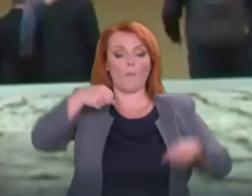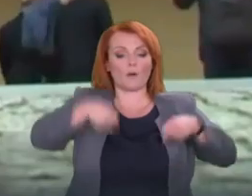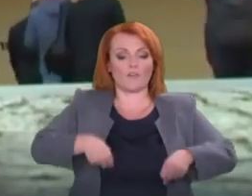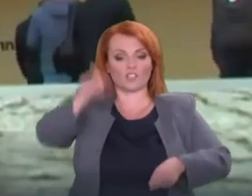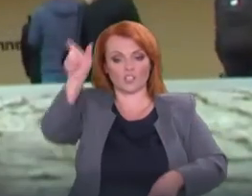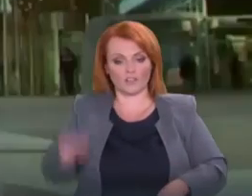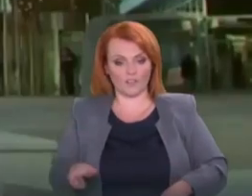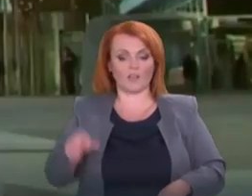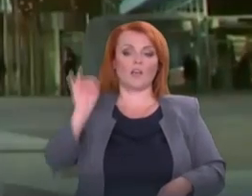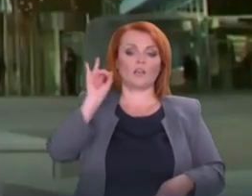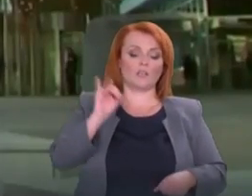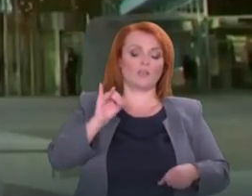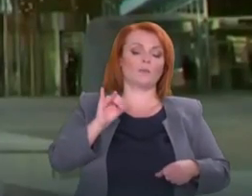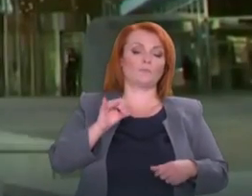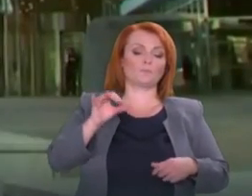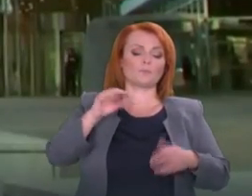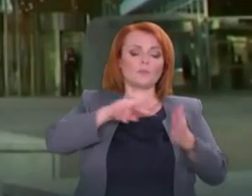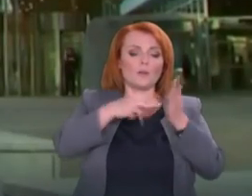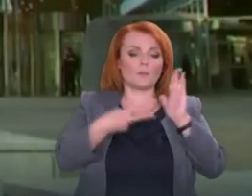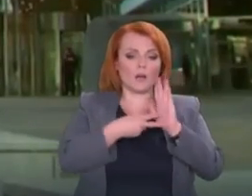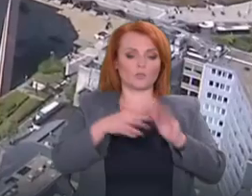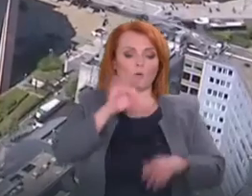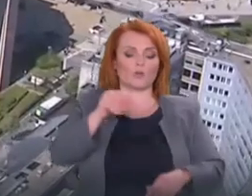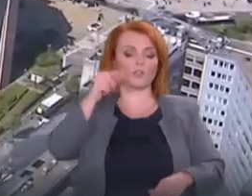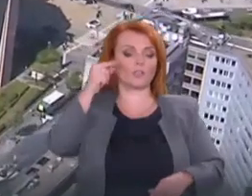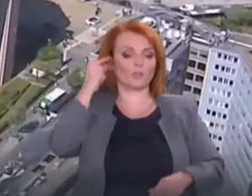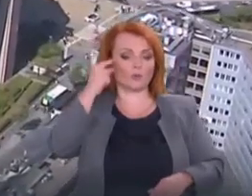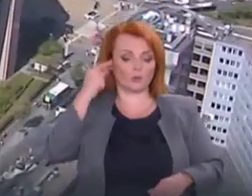Chinei în economia globală ridică întrebări dificile pentru liderii europene.